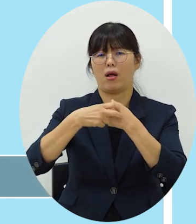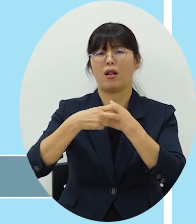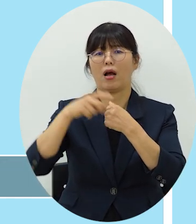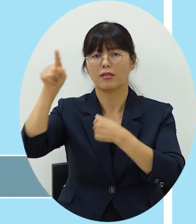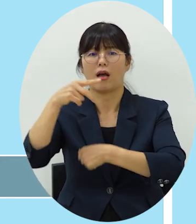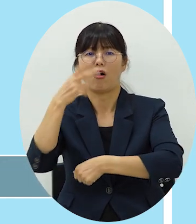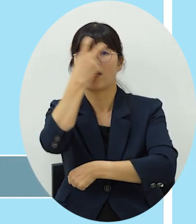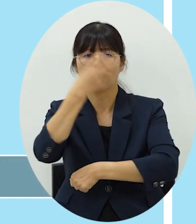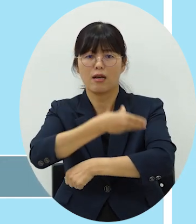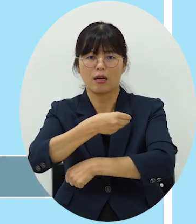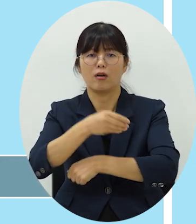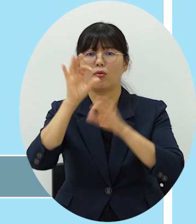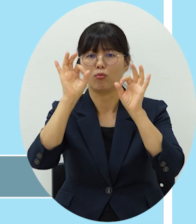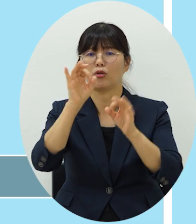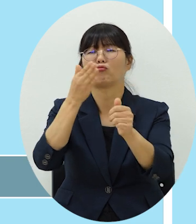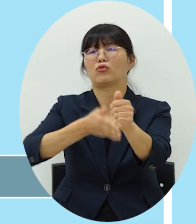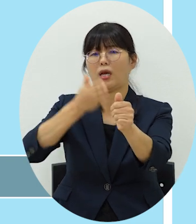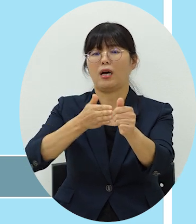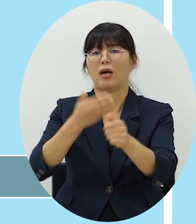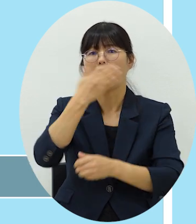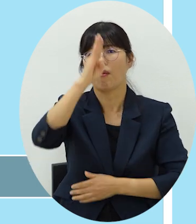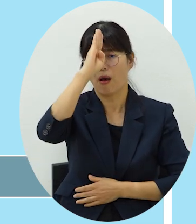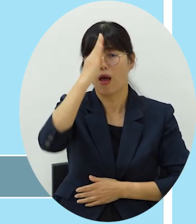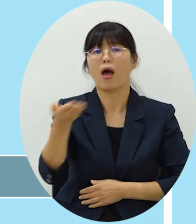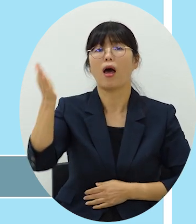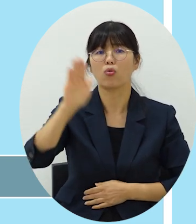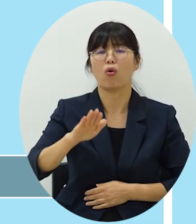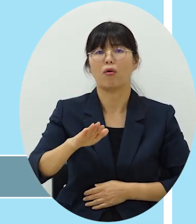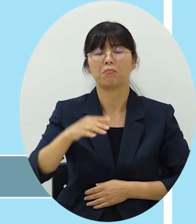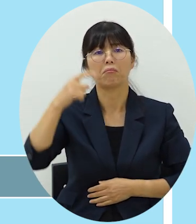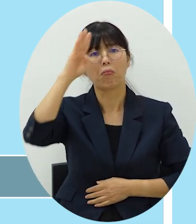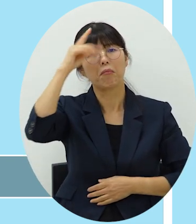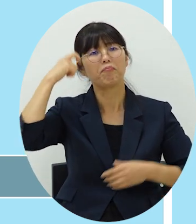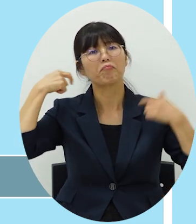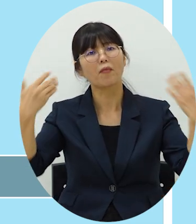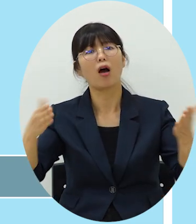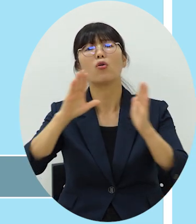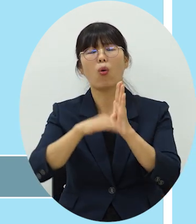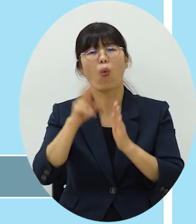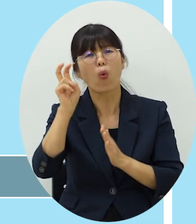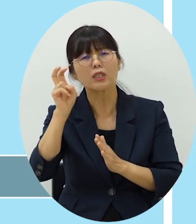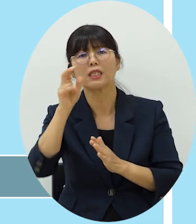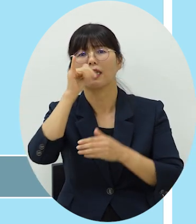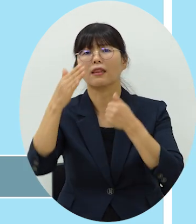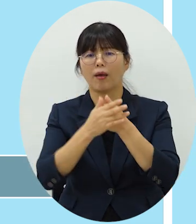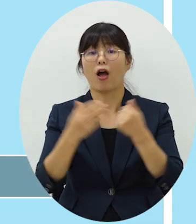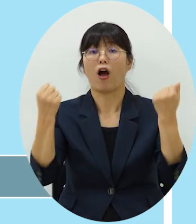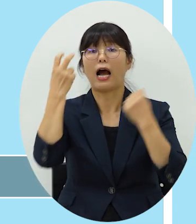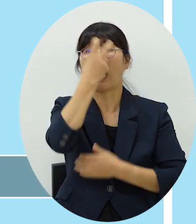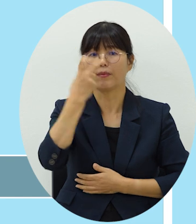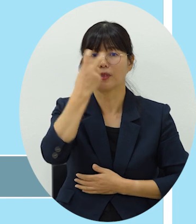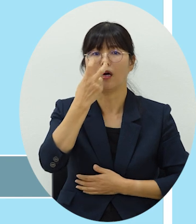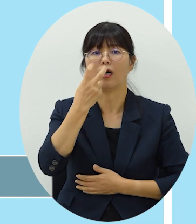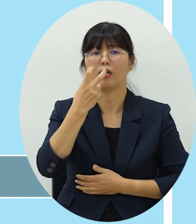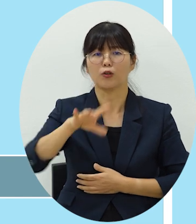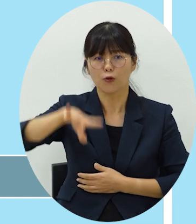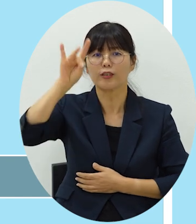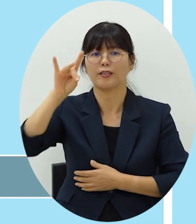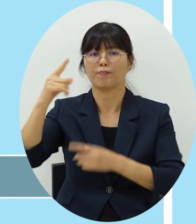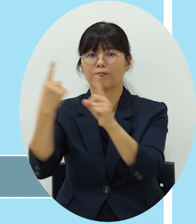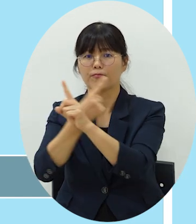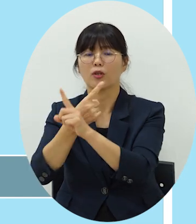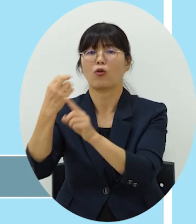검사를 해보시는 것을 권장하며, 당뇨병이더라도 무증상인 경우가 간혹 있으므로 건강검진을 통한 조기 진단